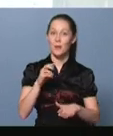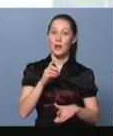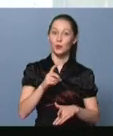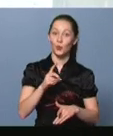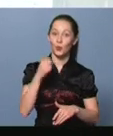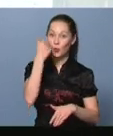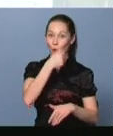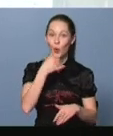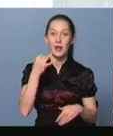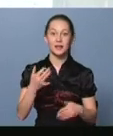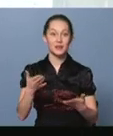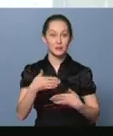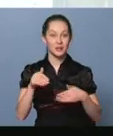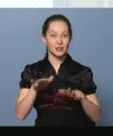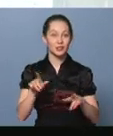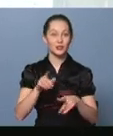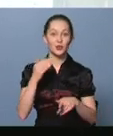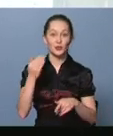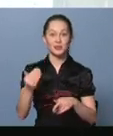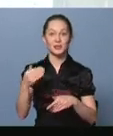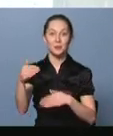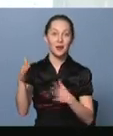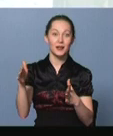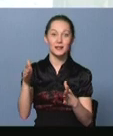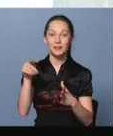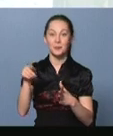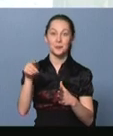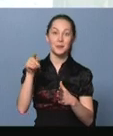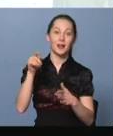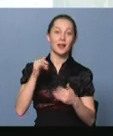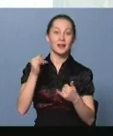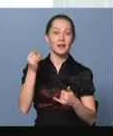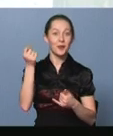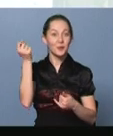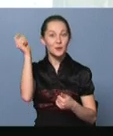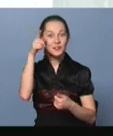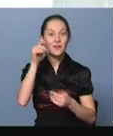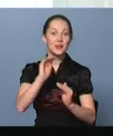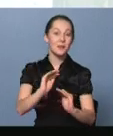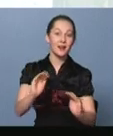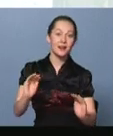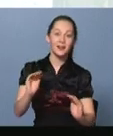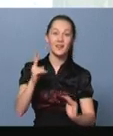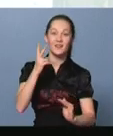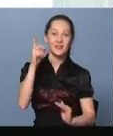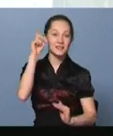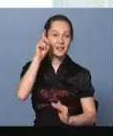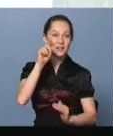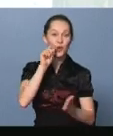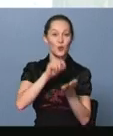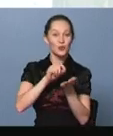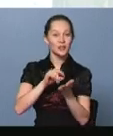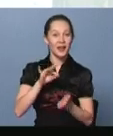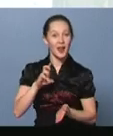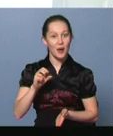эти стеночки детские, совсем маленькие, для самых наших малышей, для которых от радости познавания очень важна. И мы сделали 2 сказки с курочкой рябой